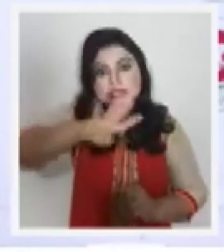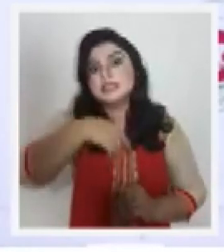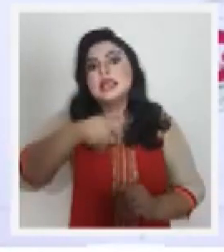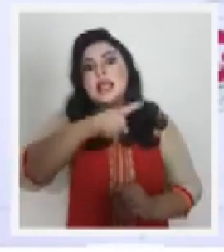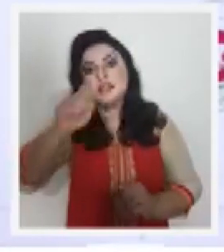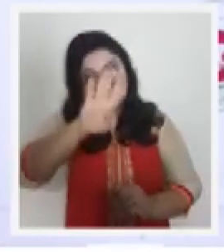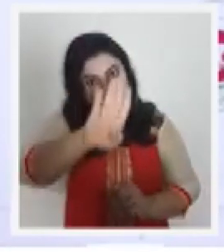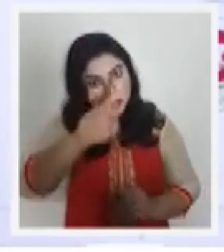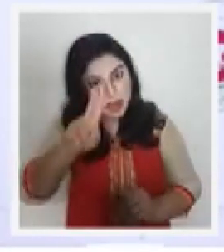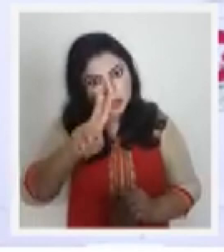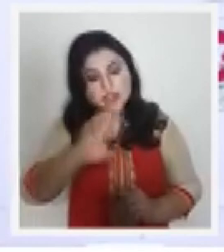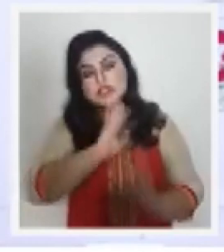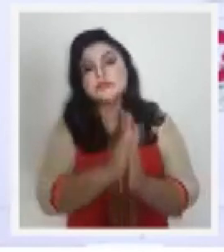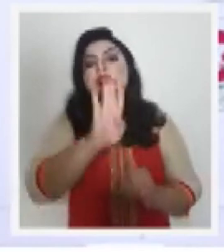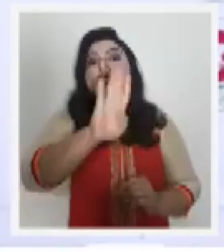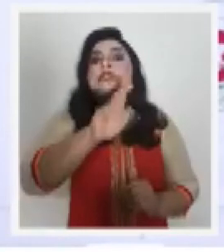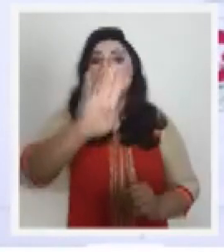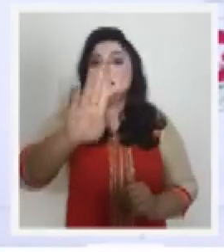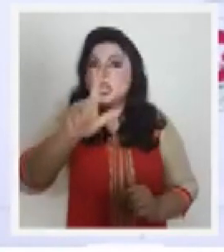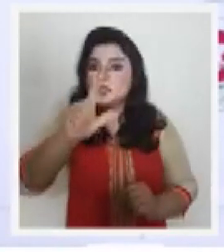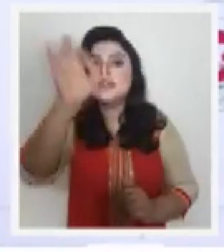28.41%, এবং 60-এর অধিক বয়সের